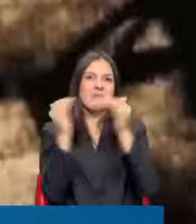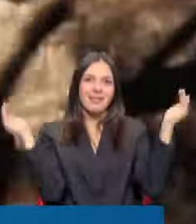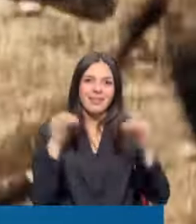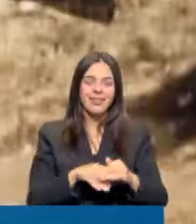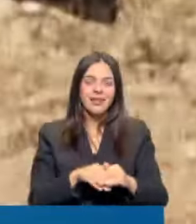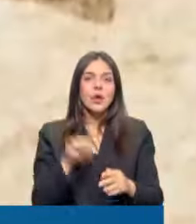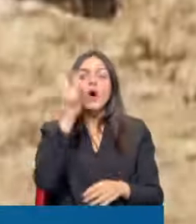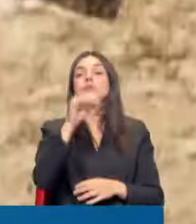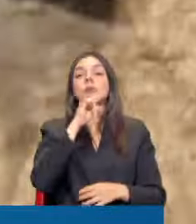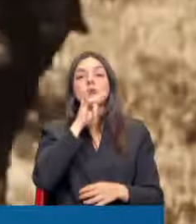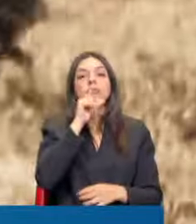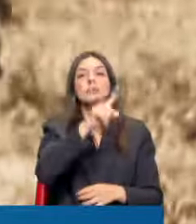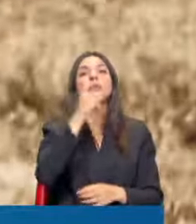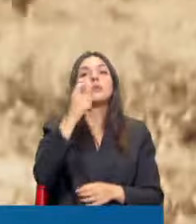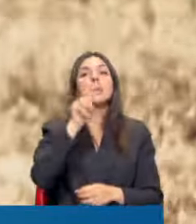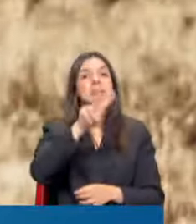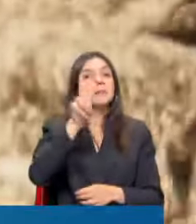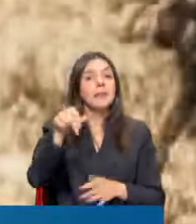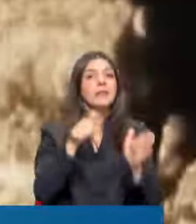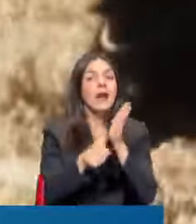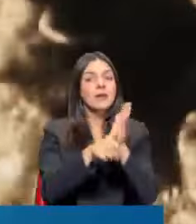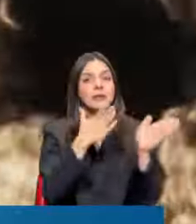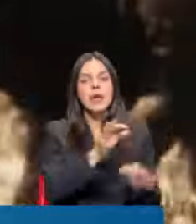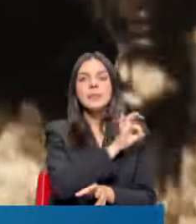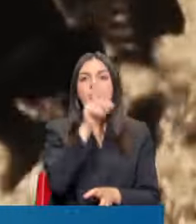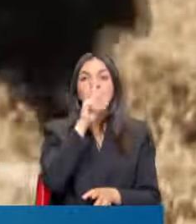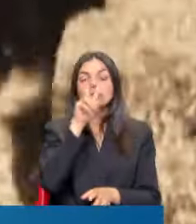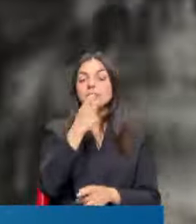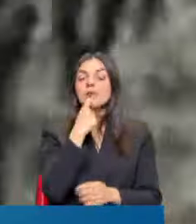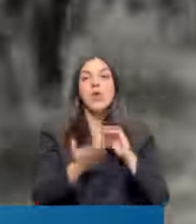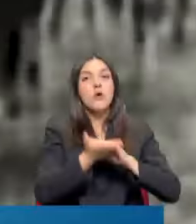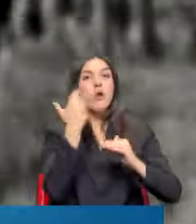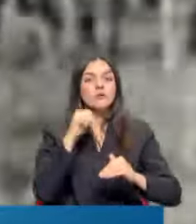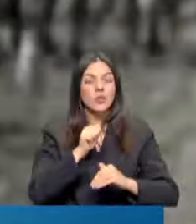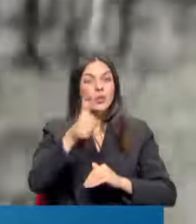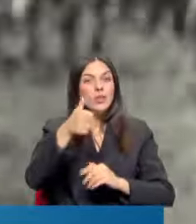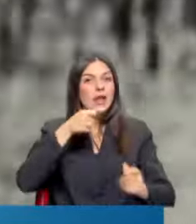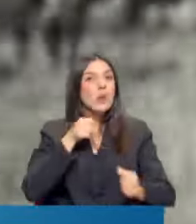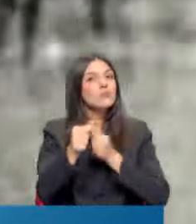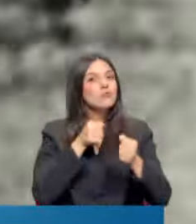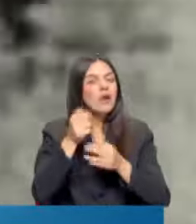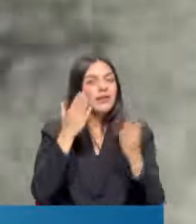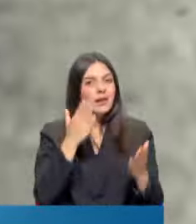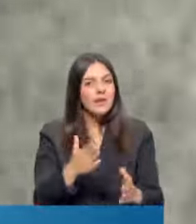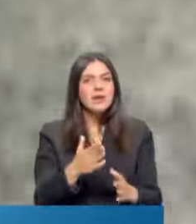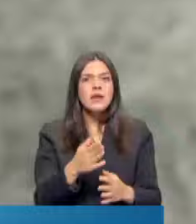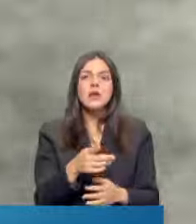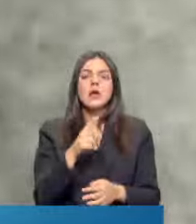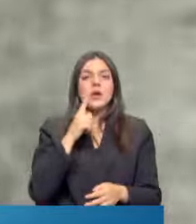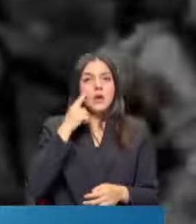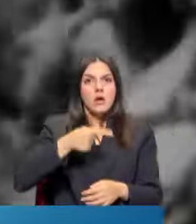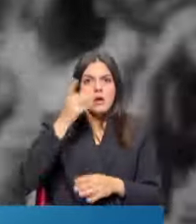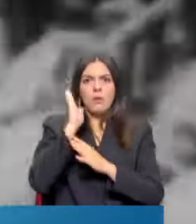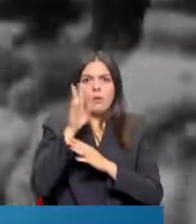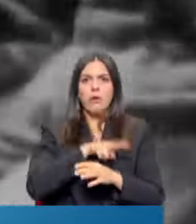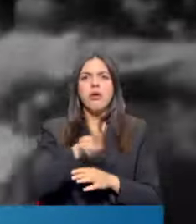getirdi. 30 Ağustos 1922'de tam 102 yıl önce günler süren mücadeleyle Cumhuriyet'e giden